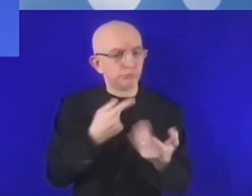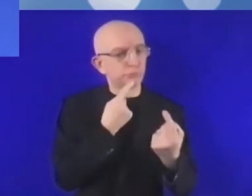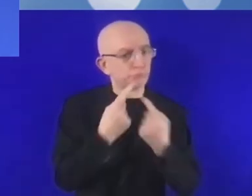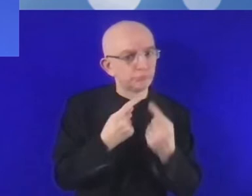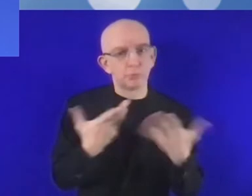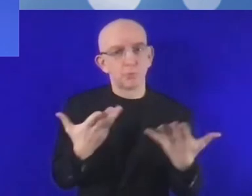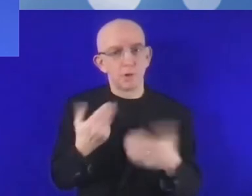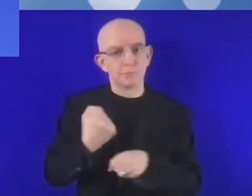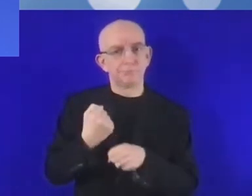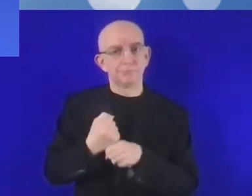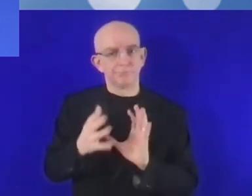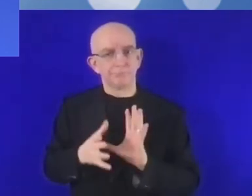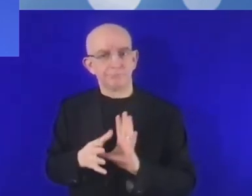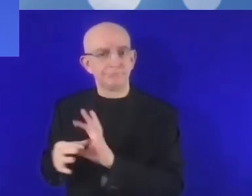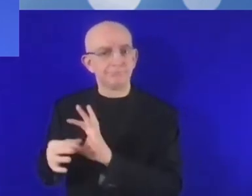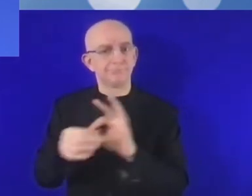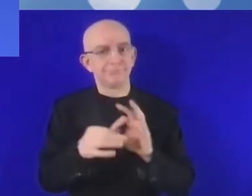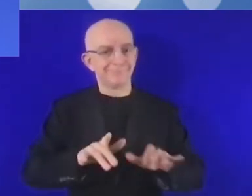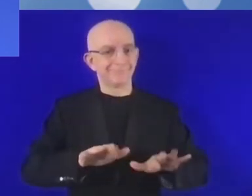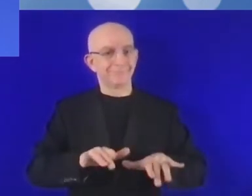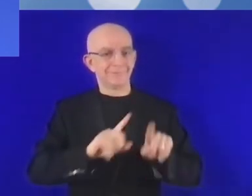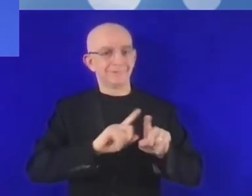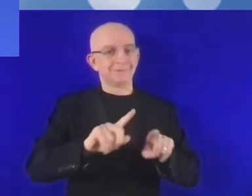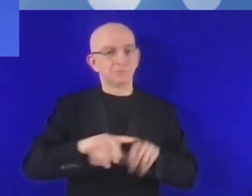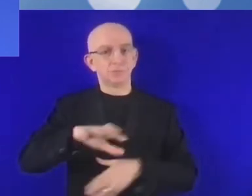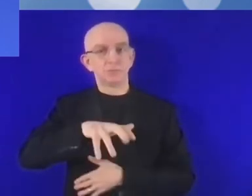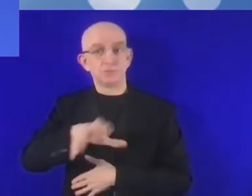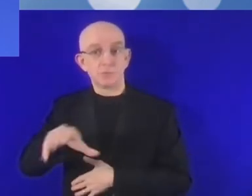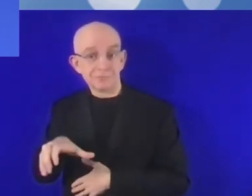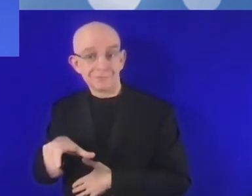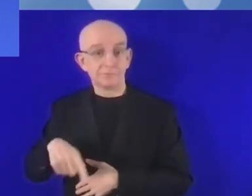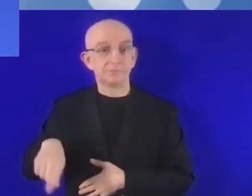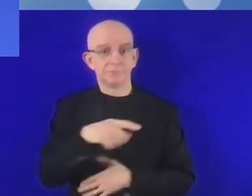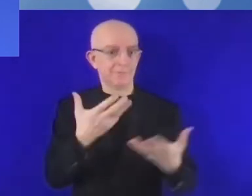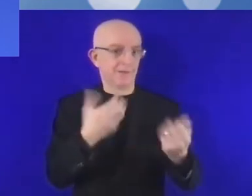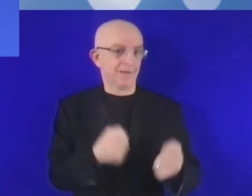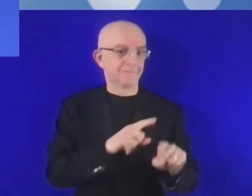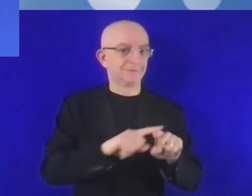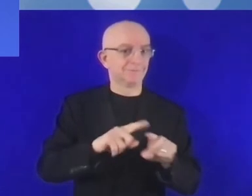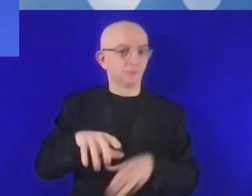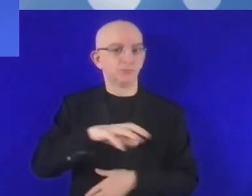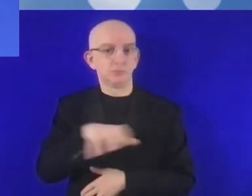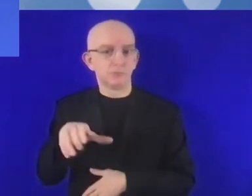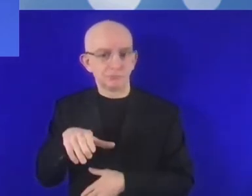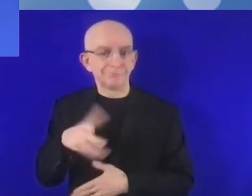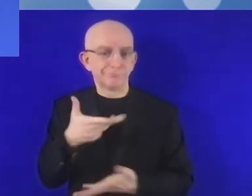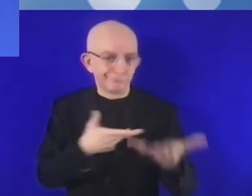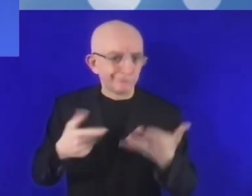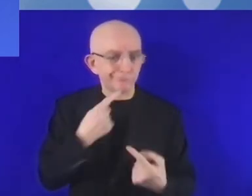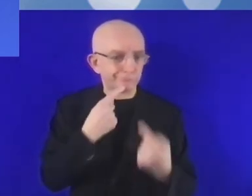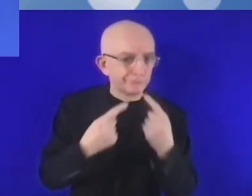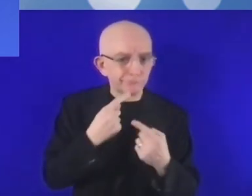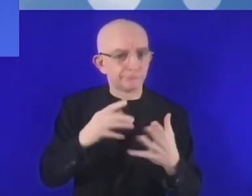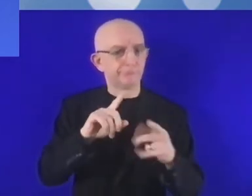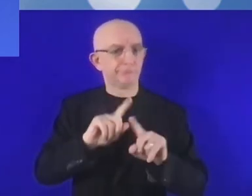أنحاء العالم الذين تحدثوا عن إمكانيات التعاون ضمن أوروبا، مثل فيشهراد